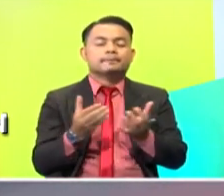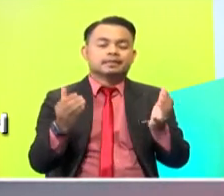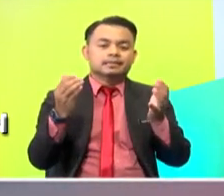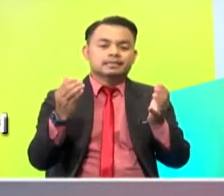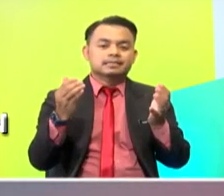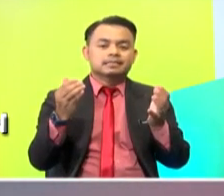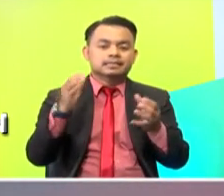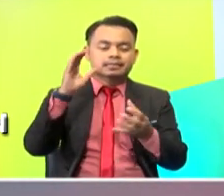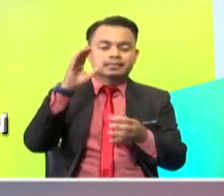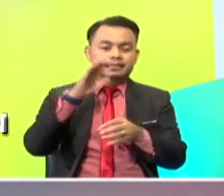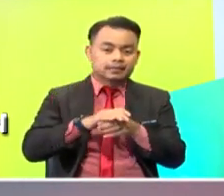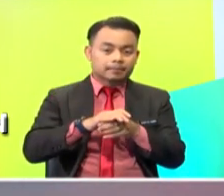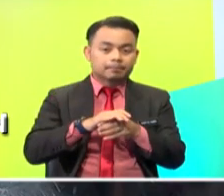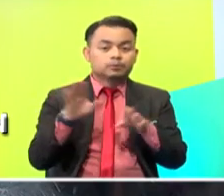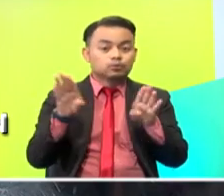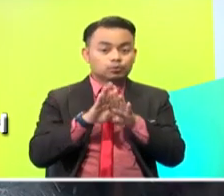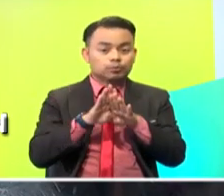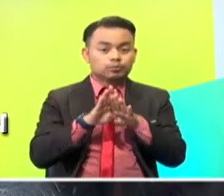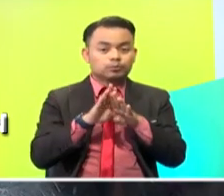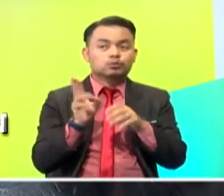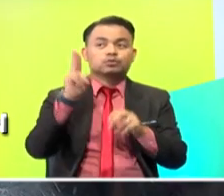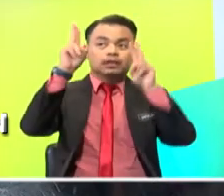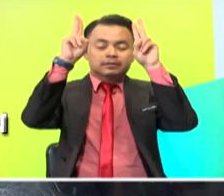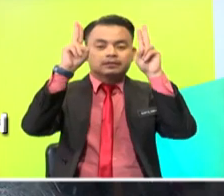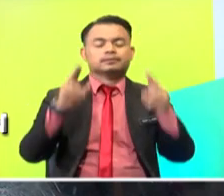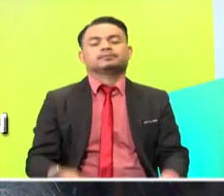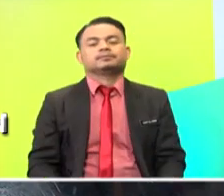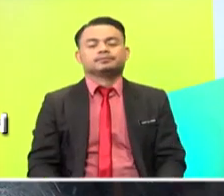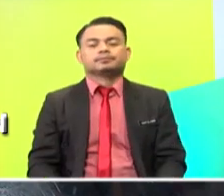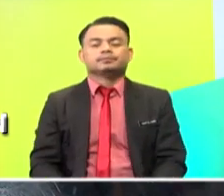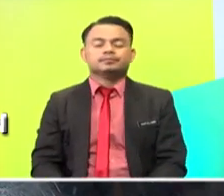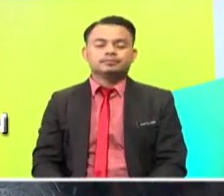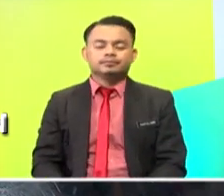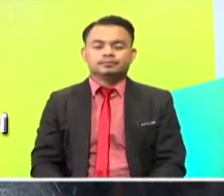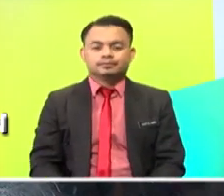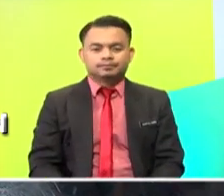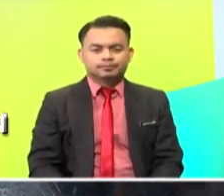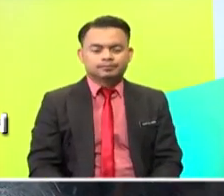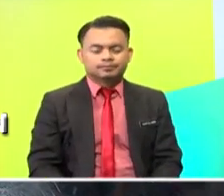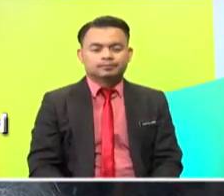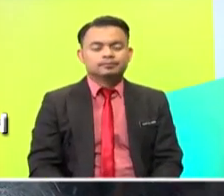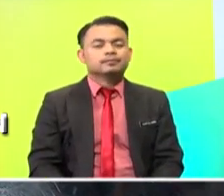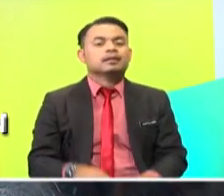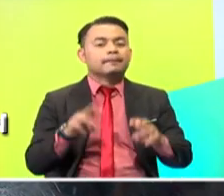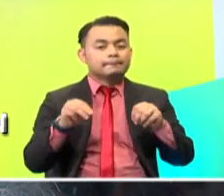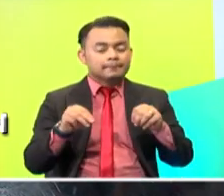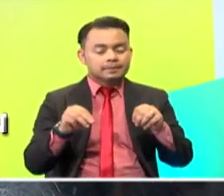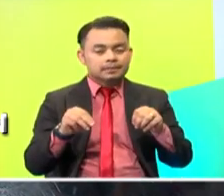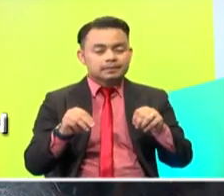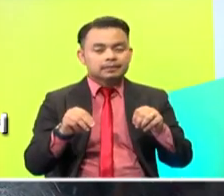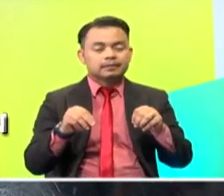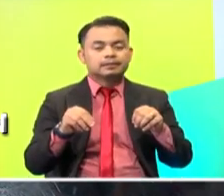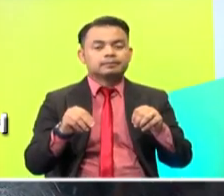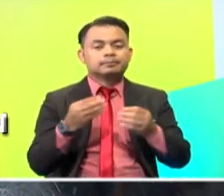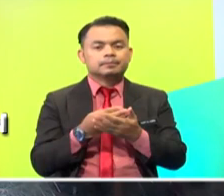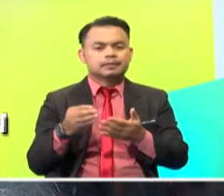gandum gandum sagu telah masukkan di dalam bekas sepeda udara sedang masih kuda-kuda Rego tidak udara